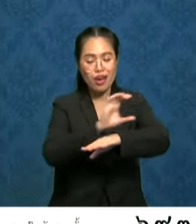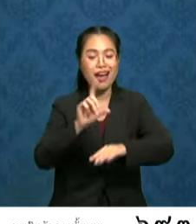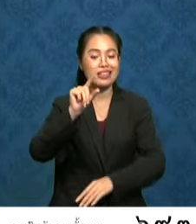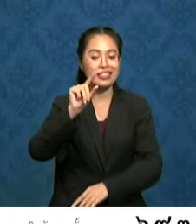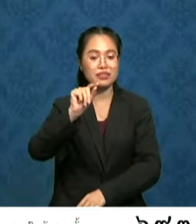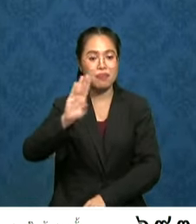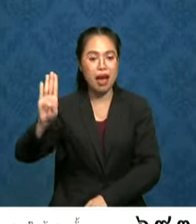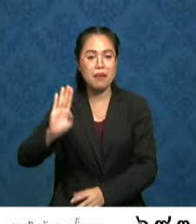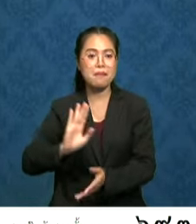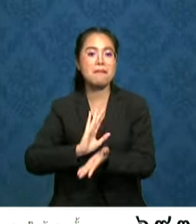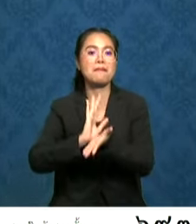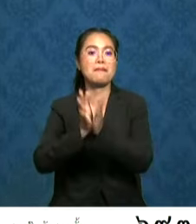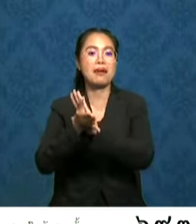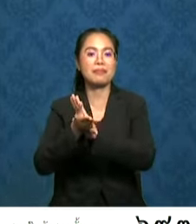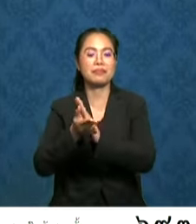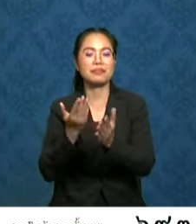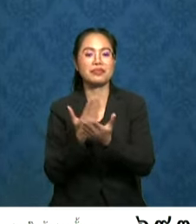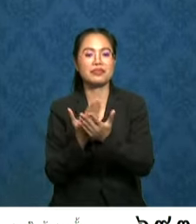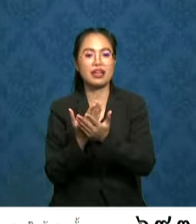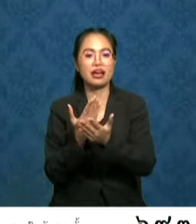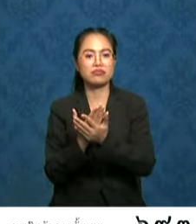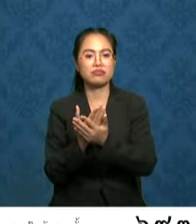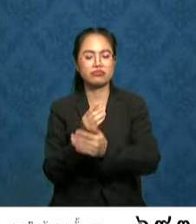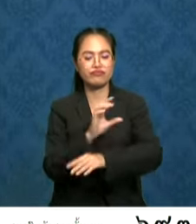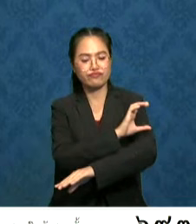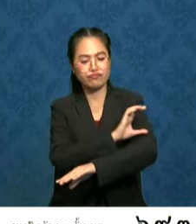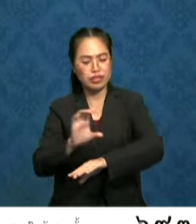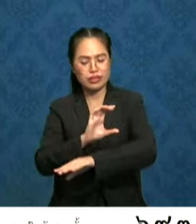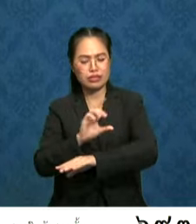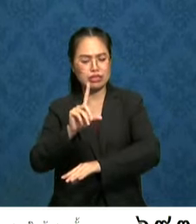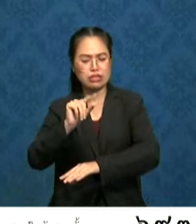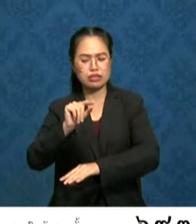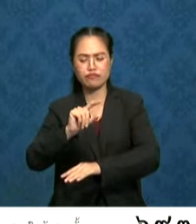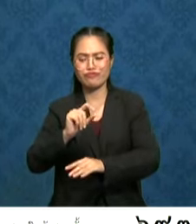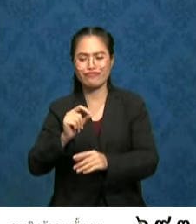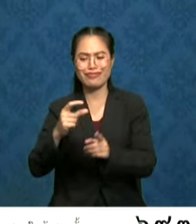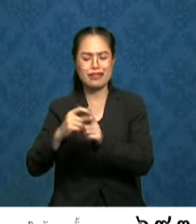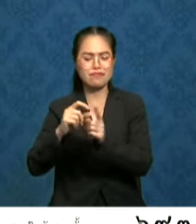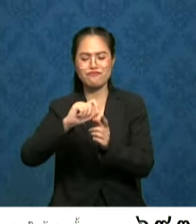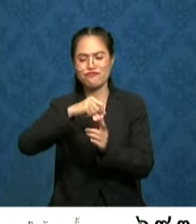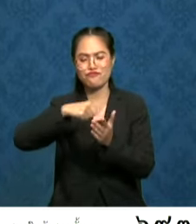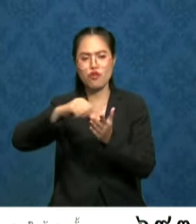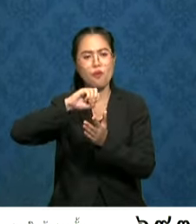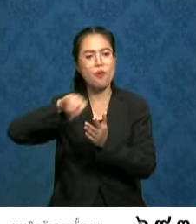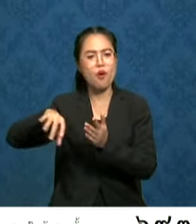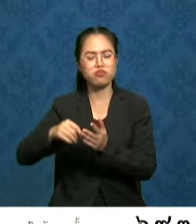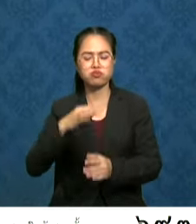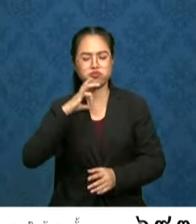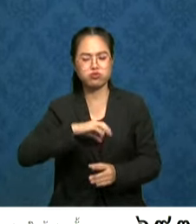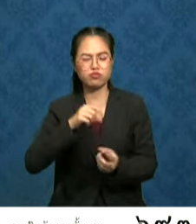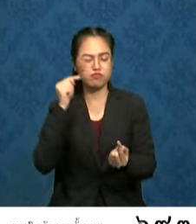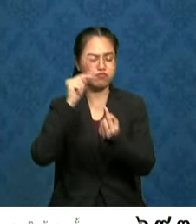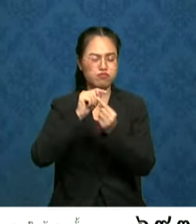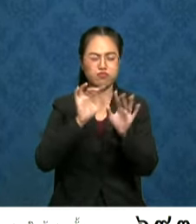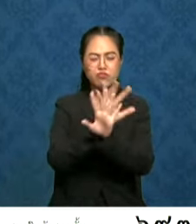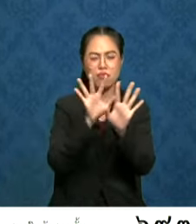ร่างเป็นค่าโดยสารราคาเดียวตลอดสาย 20บาทก็ยังจะไม่ใส่เหรอคะอืมนะคะมันก็จางค่ะมันจางจา